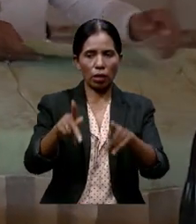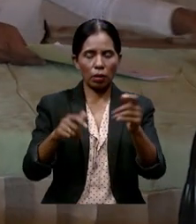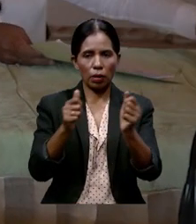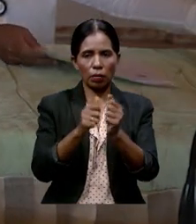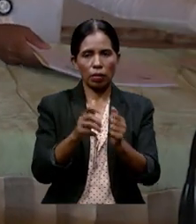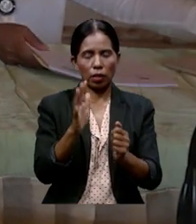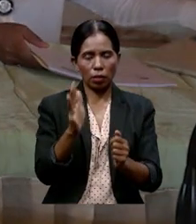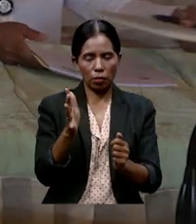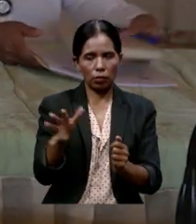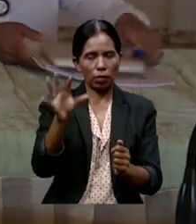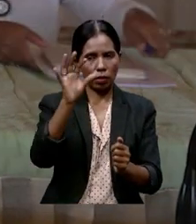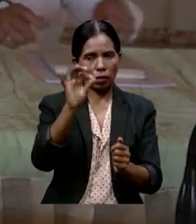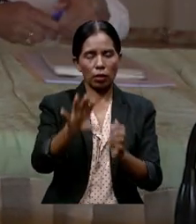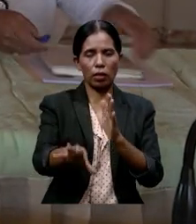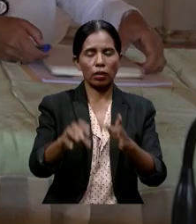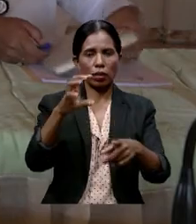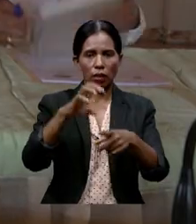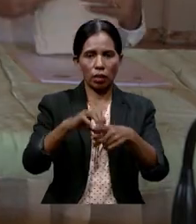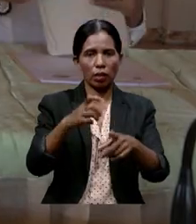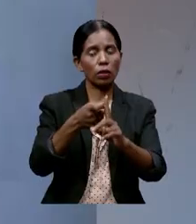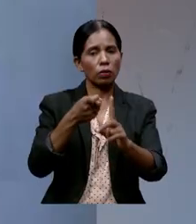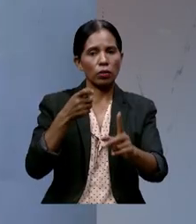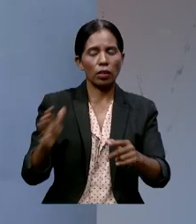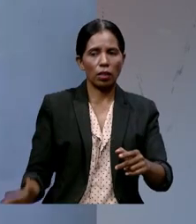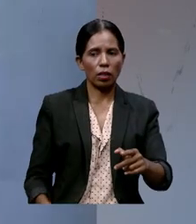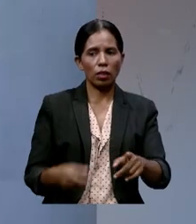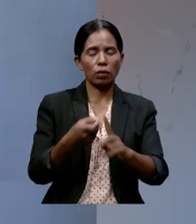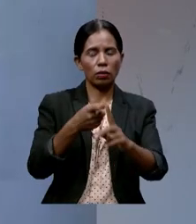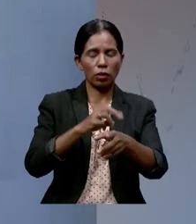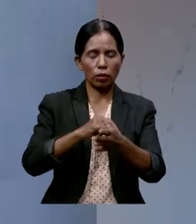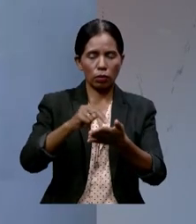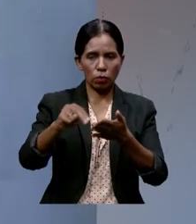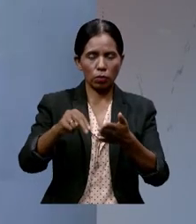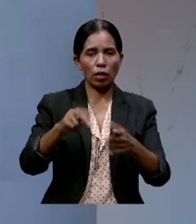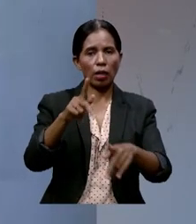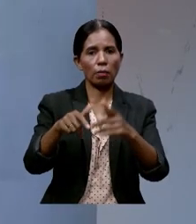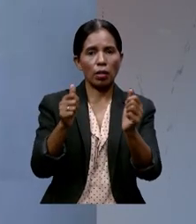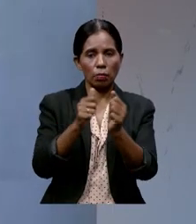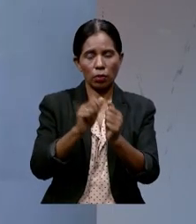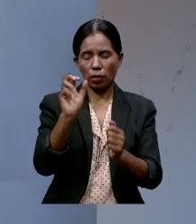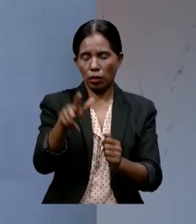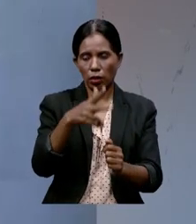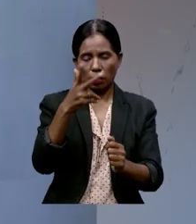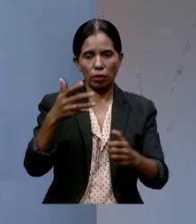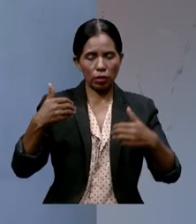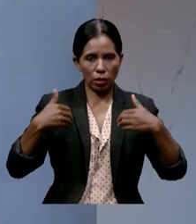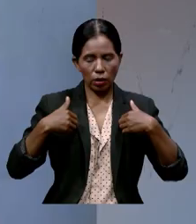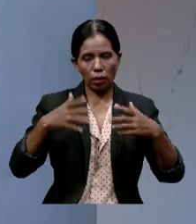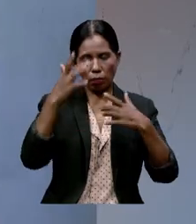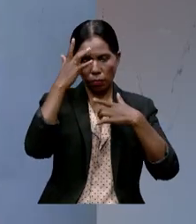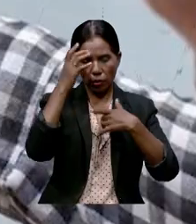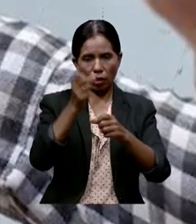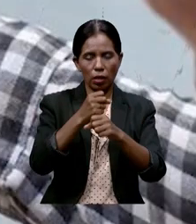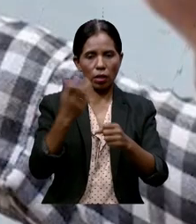limanulu resinsia maketan tata husi asu husi numero ne sidadaun na insanulu resintolu mak iha sintomas hala